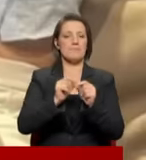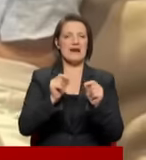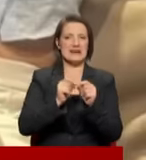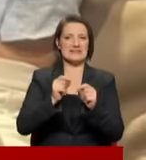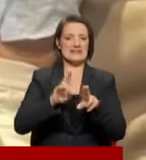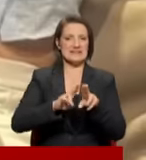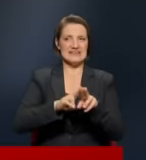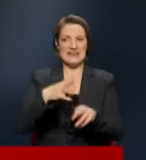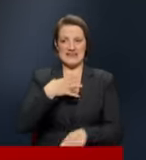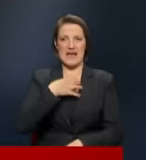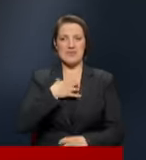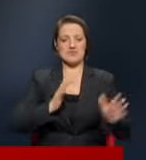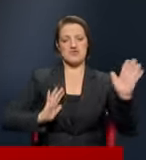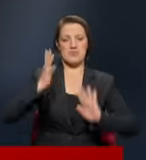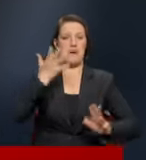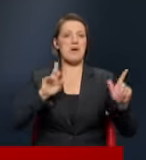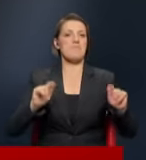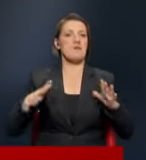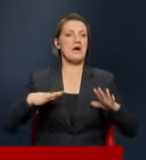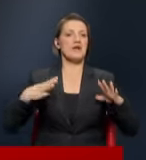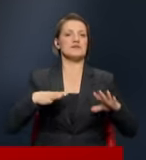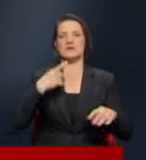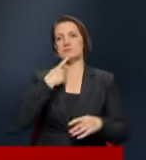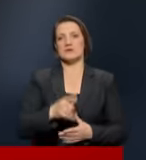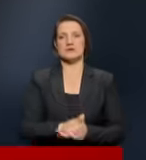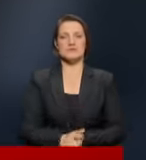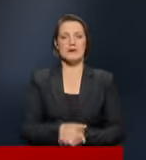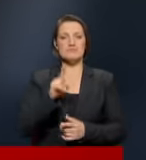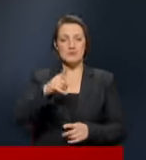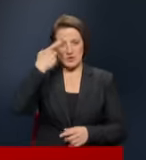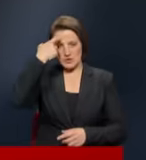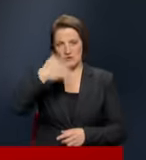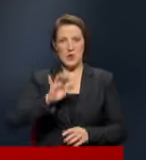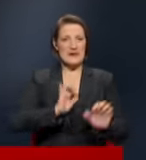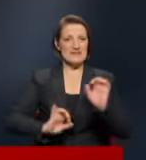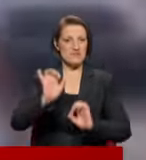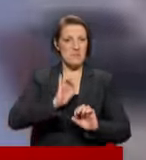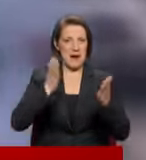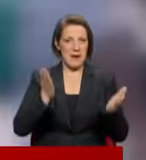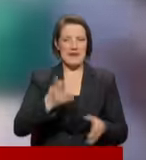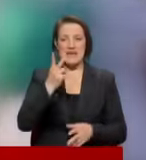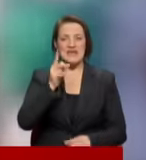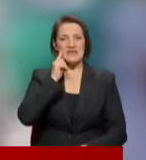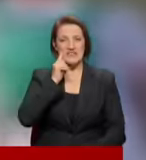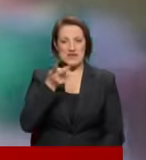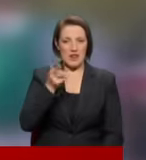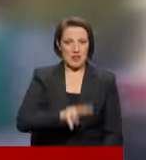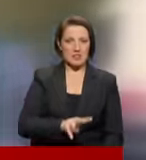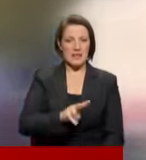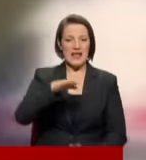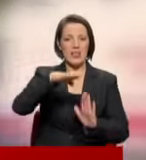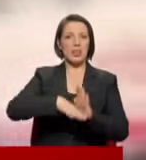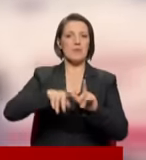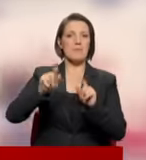Berkant Keskin kendini şımarıklık yapmak istedim diyerek savundu. Bu skandal savunmaya rağmen iki canın karşılığı